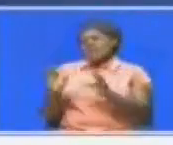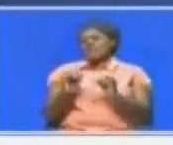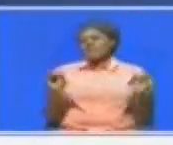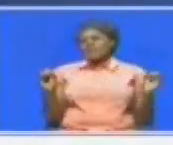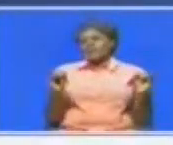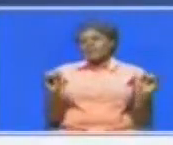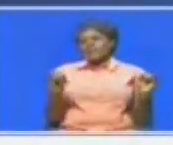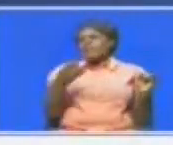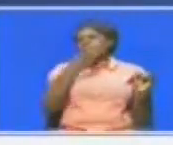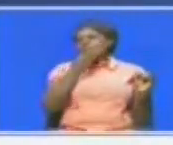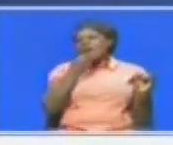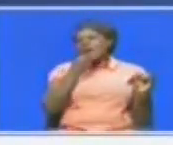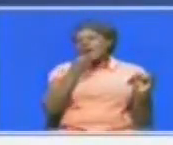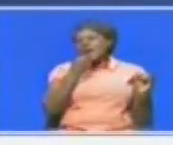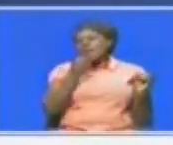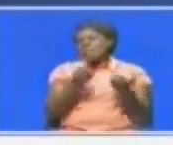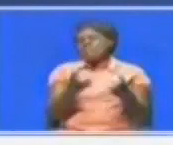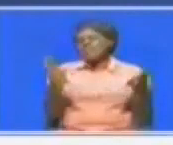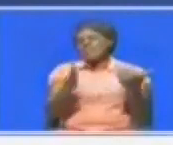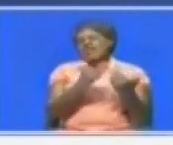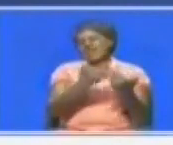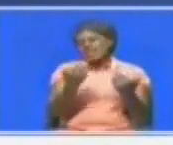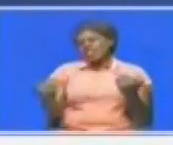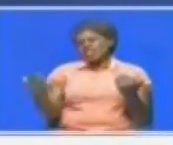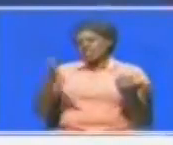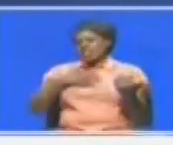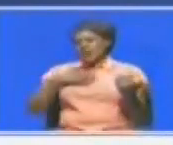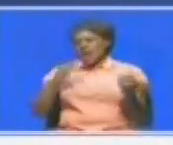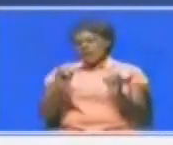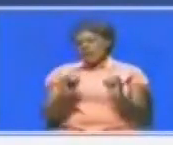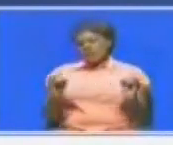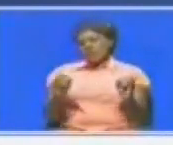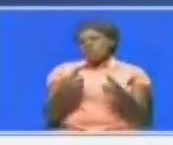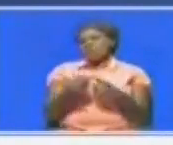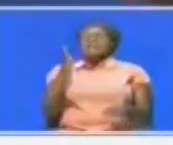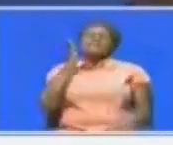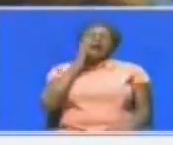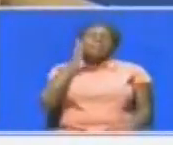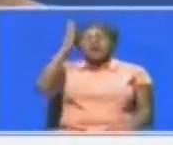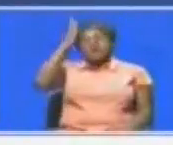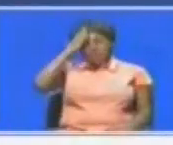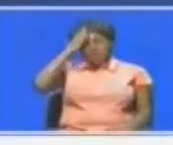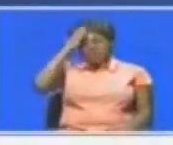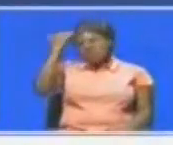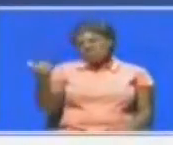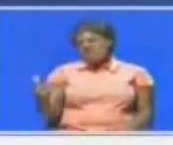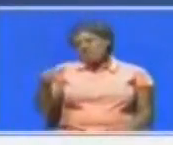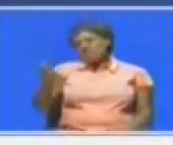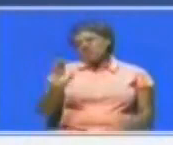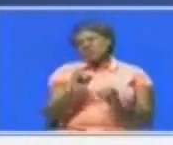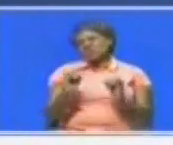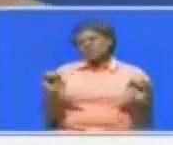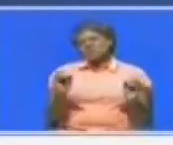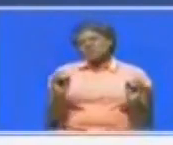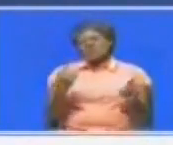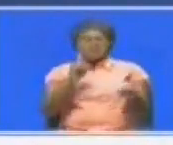unapata wanaume wengi wanalea watoto si wao. Manake unasema, oh my son my daughter, kumbe mama anajua yule mtoto si wako. Saa zile unafanya mambo yako